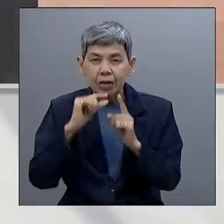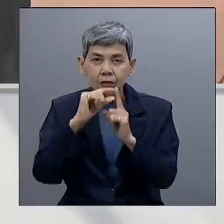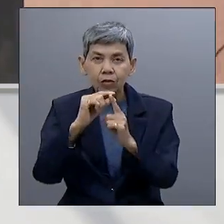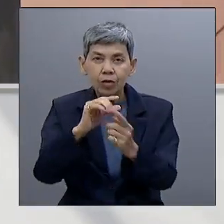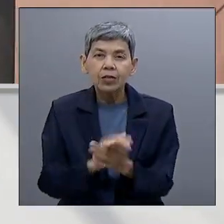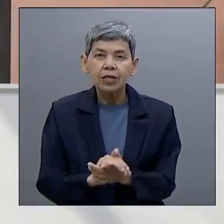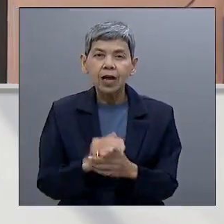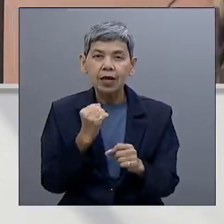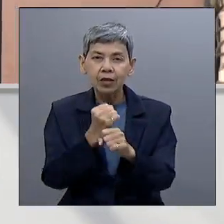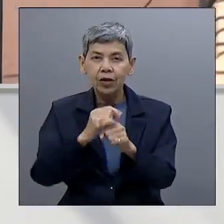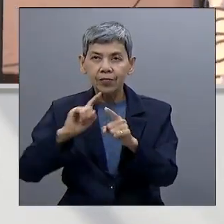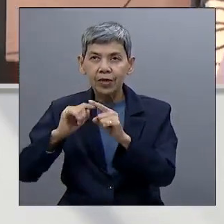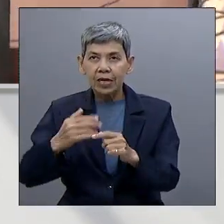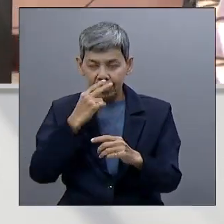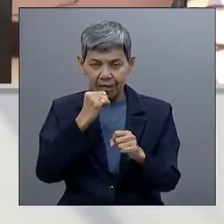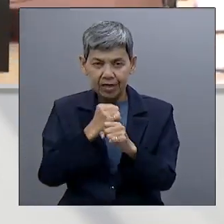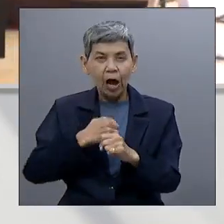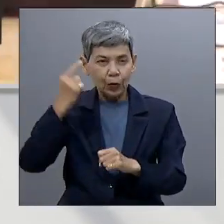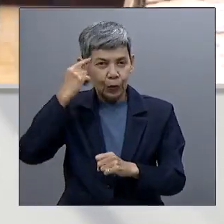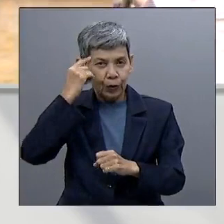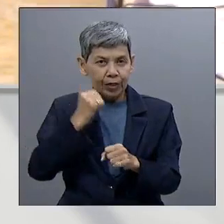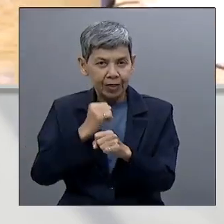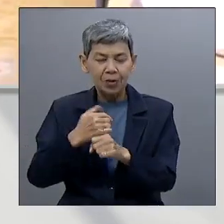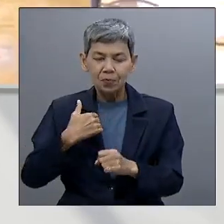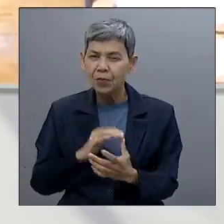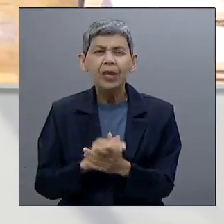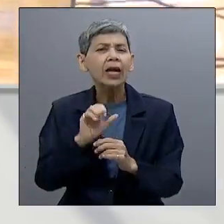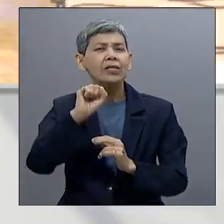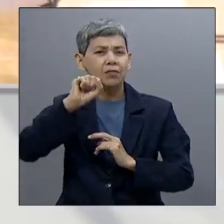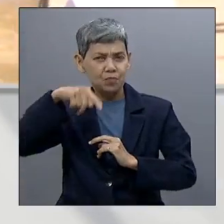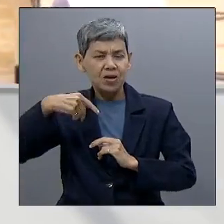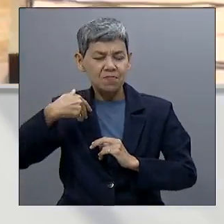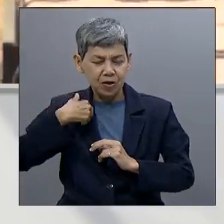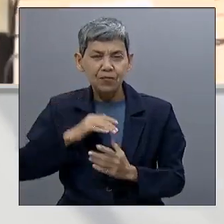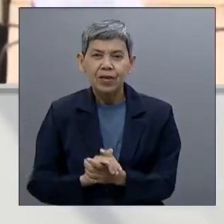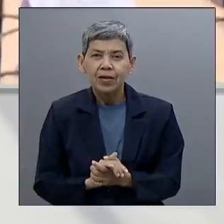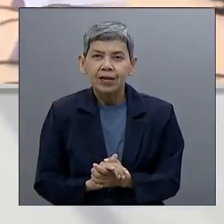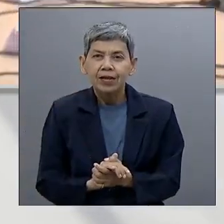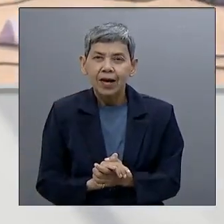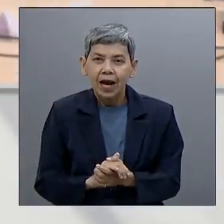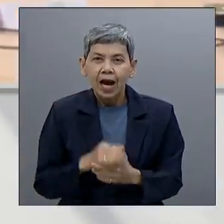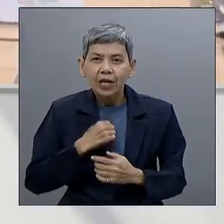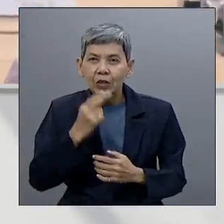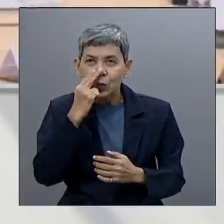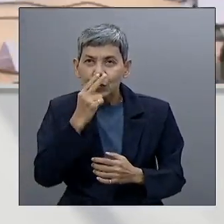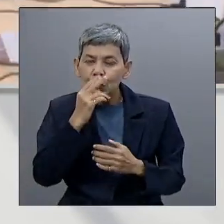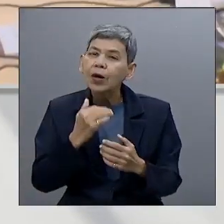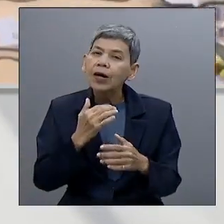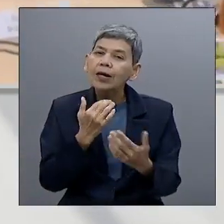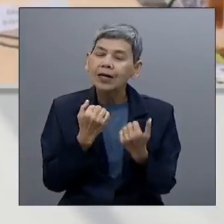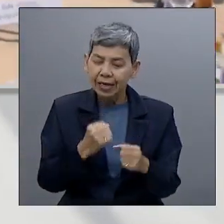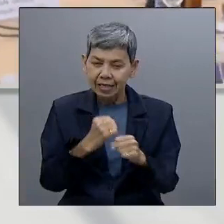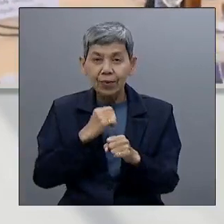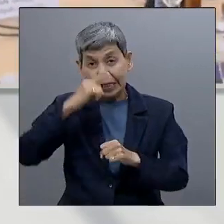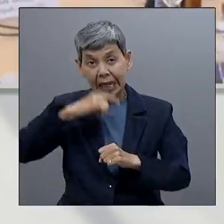จเซฟที่ทำให้ทั่วโลกรับรู้และเข้าใจความหมายของซอฟต์พาวเวอร์ไปแล้วว่าเป็นเรื่องของความมั่นคงแล้วถ้าไทย